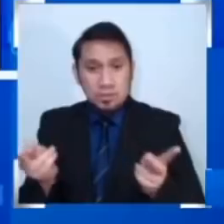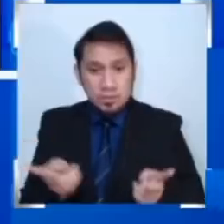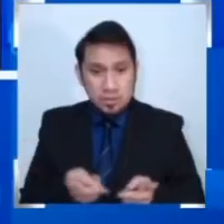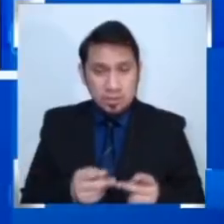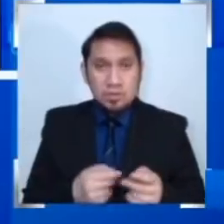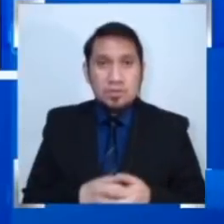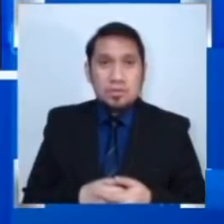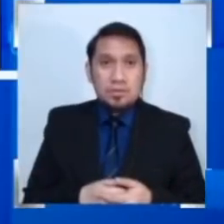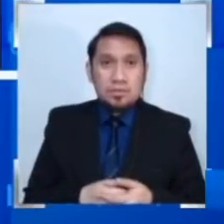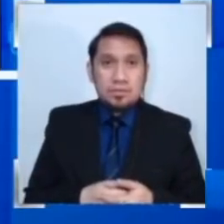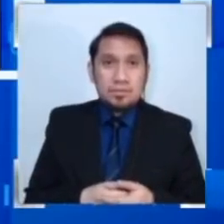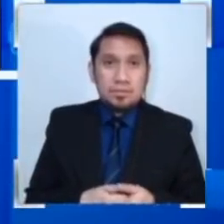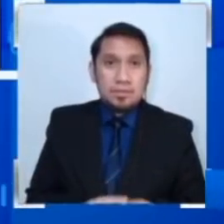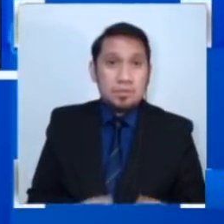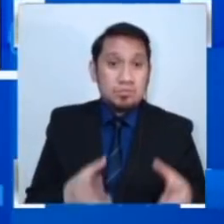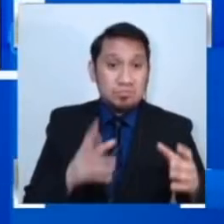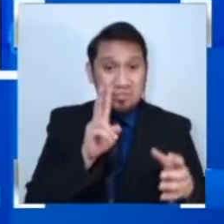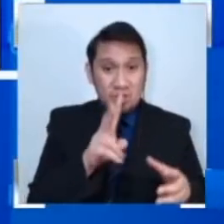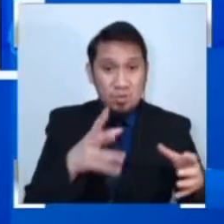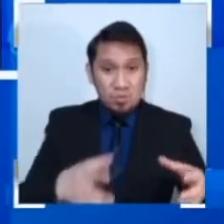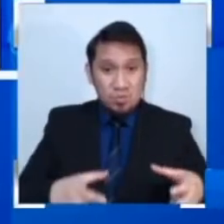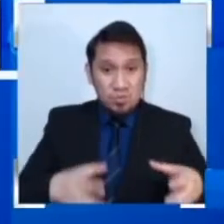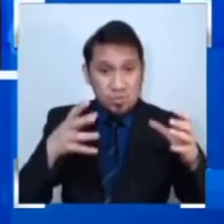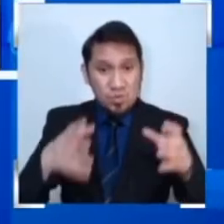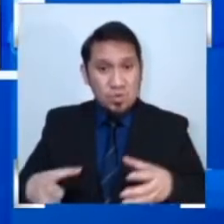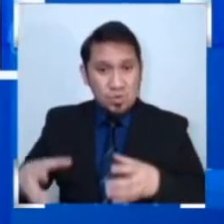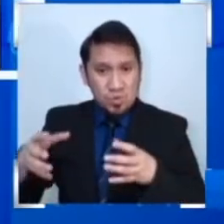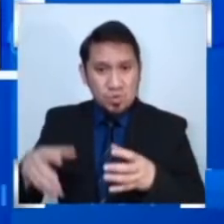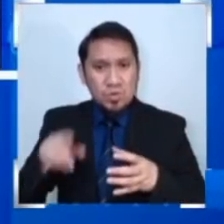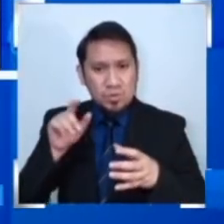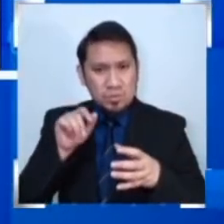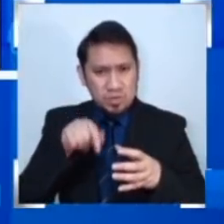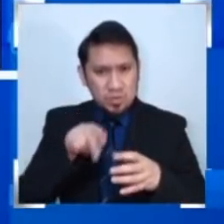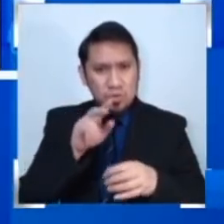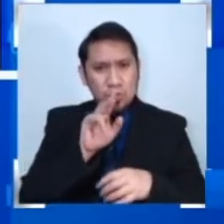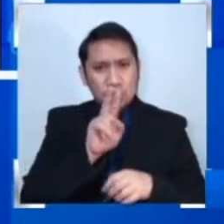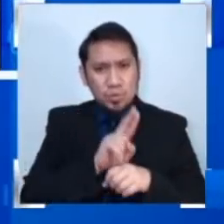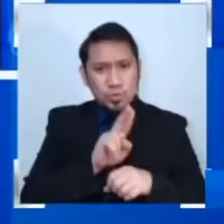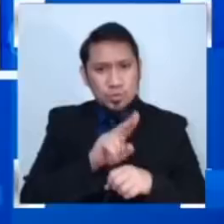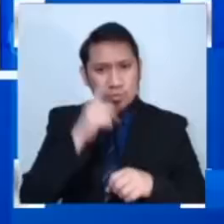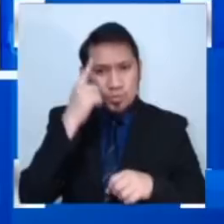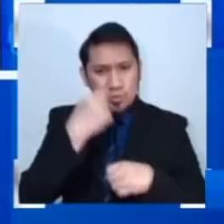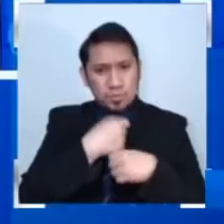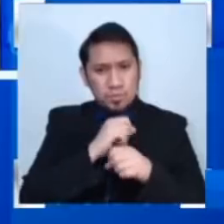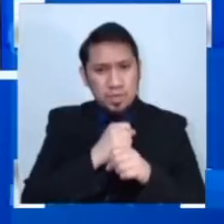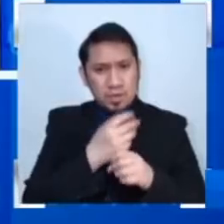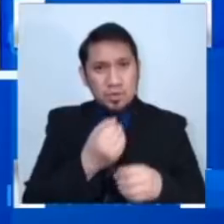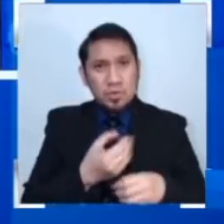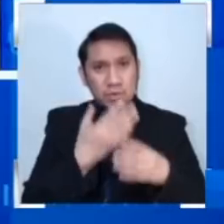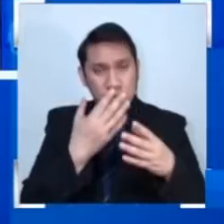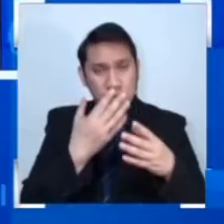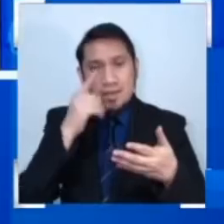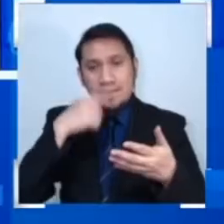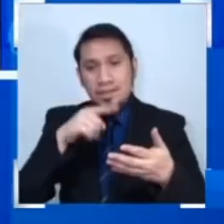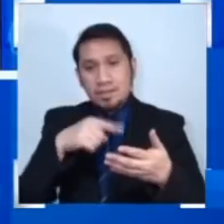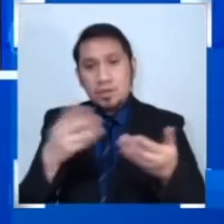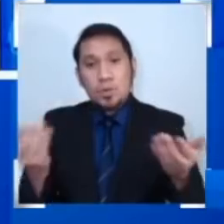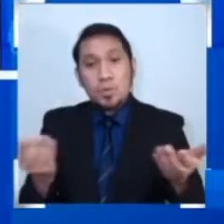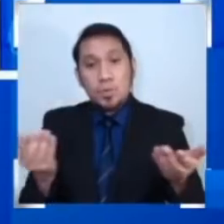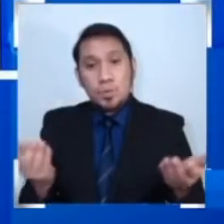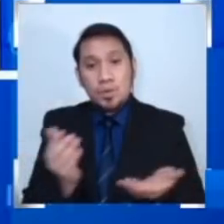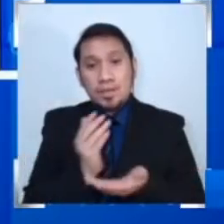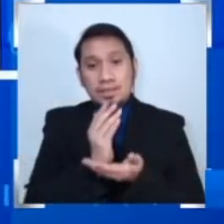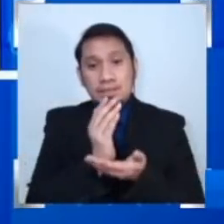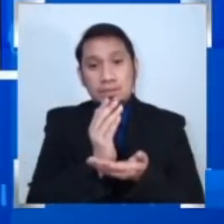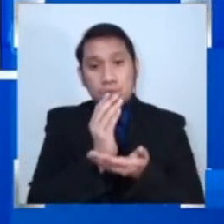ammonium nitrate na sangkap sa paggawa ng mga improvised explosive device nasabat sa checkpoint sa Zamboanga City. Hawak ng pulisya ang